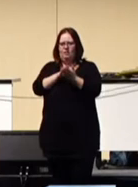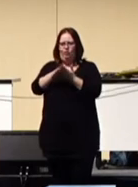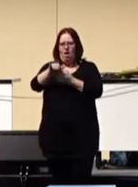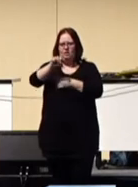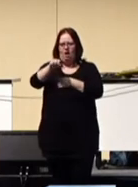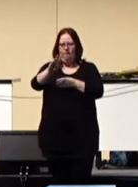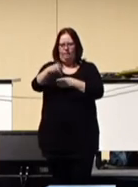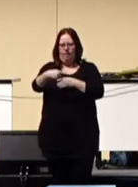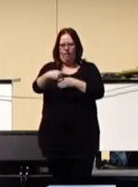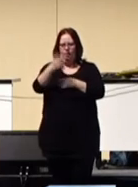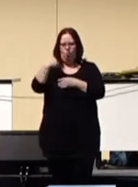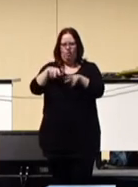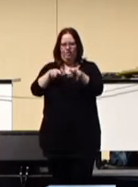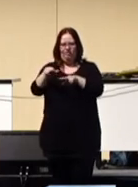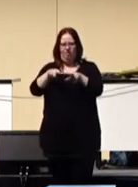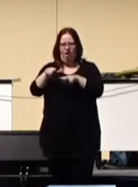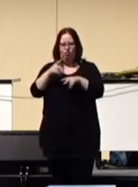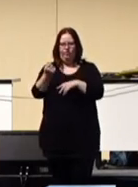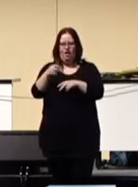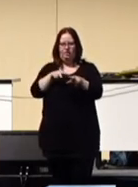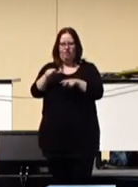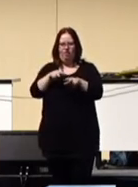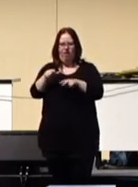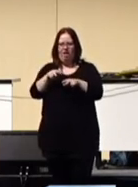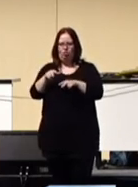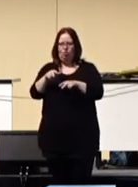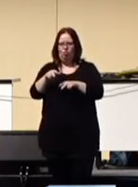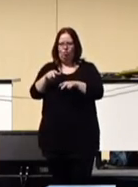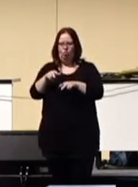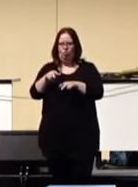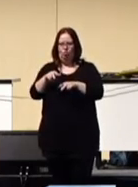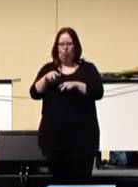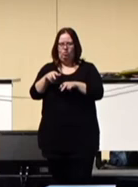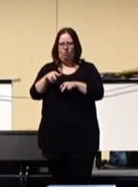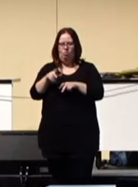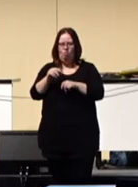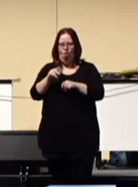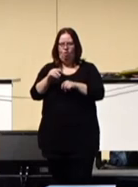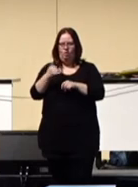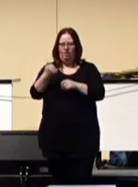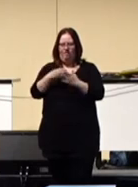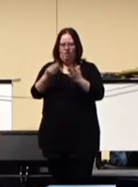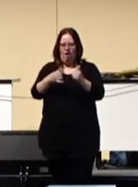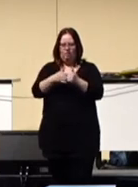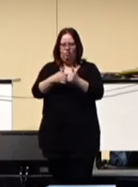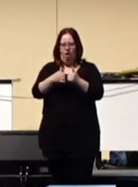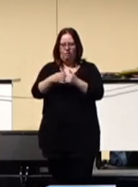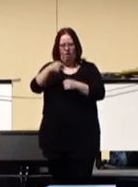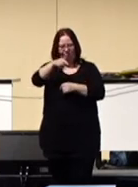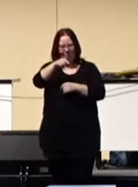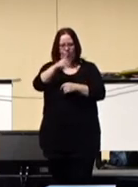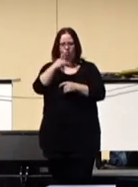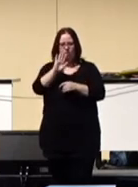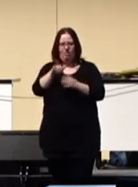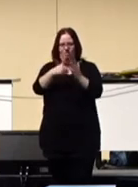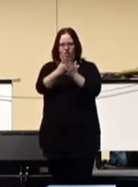aus, wenn Sie in der Verwaltung, in Ihrer Finanzverwaltung nicht rauskriegen, was Sie einem Vertragspartner, nämlich diesem, der die